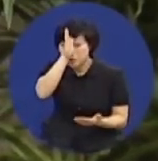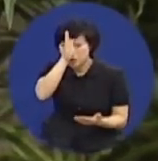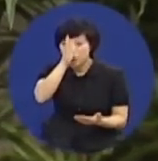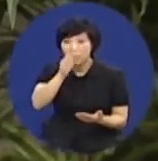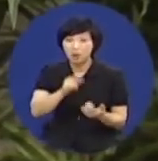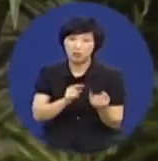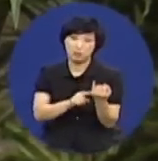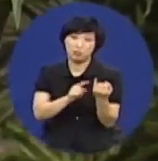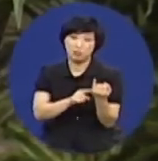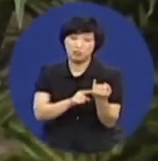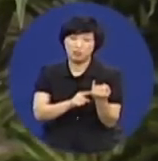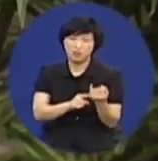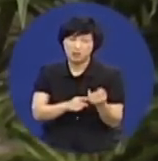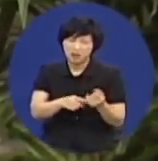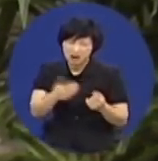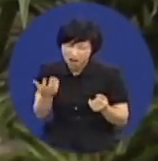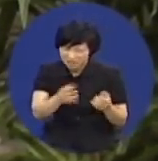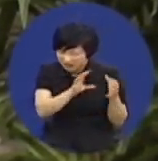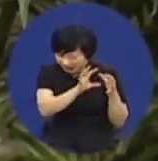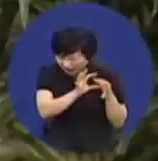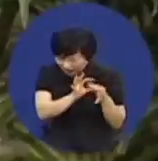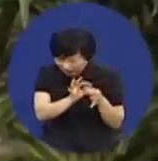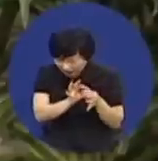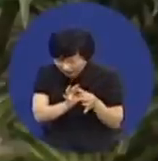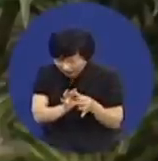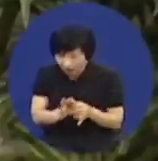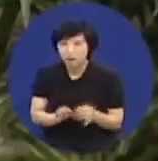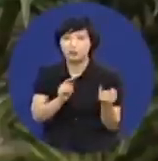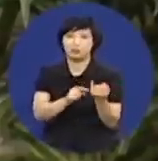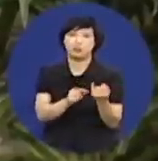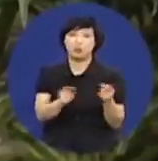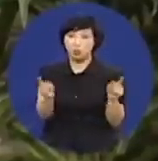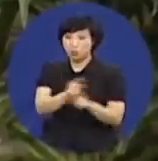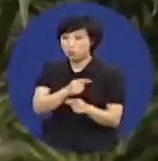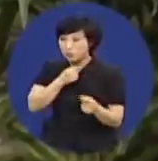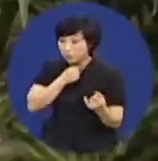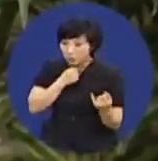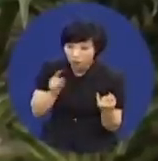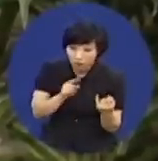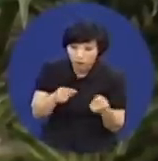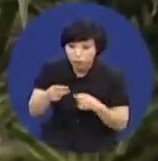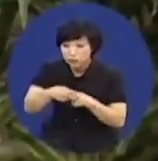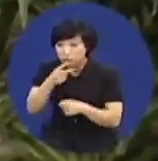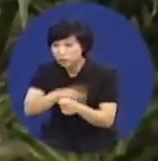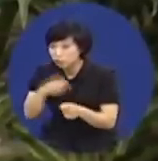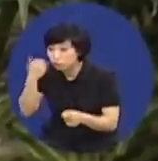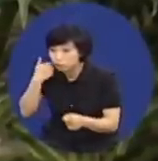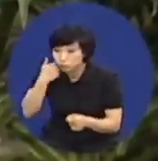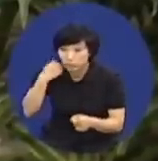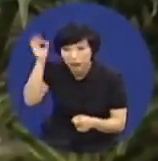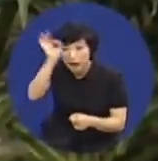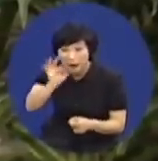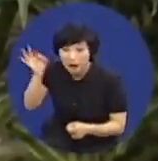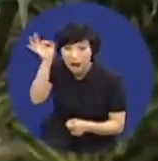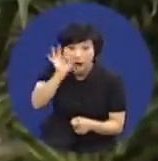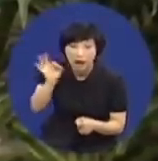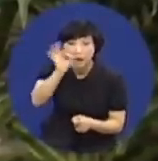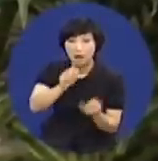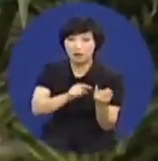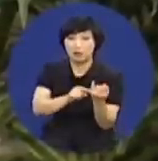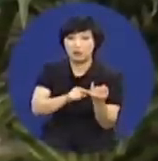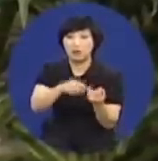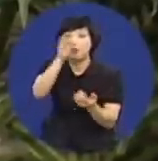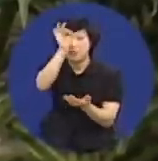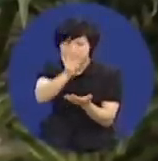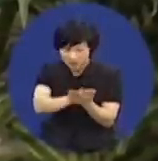ない長血を患っている女に出会います。治りたくていろいろなことをして、自分の持ち物を